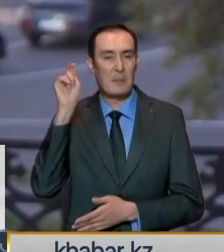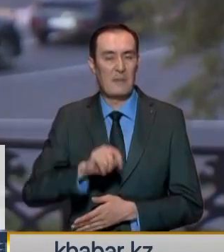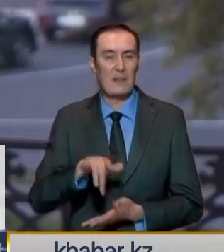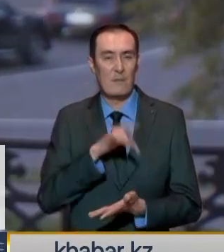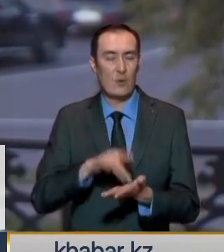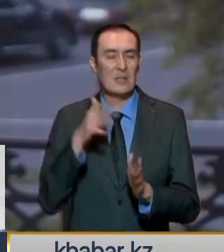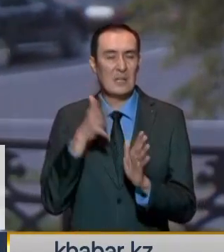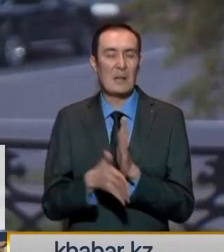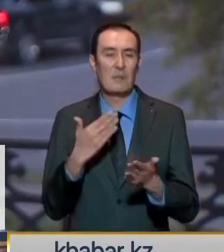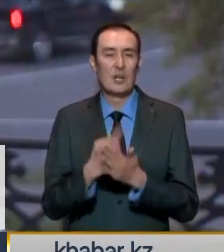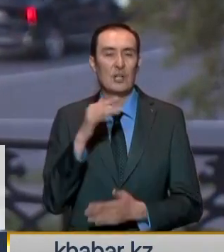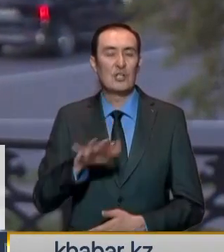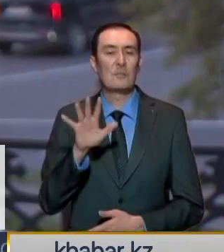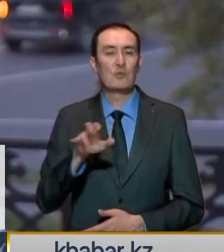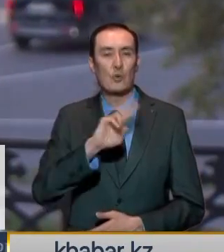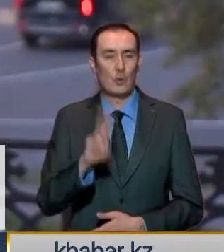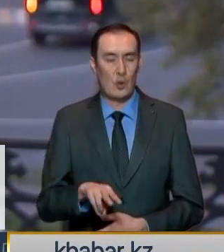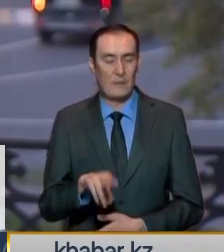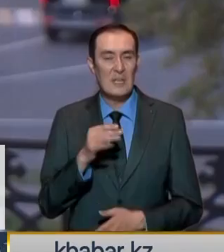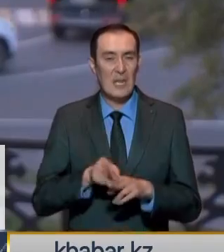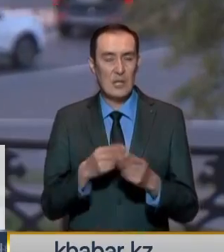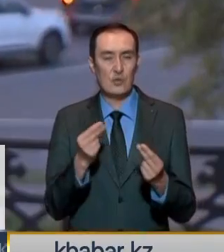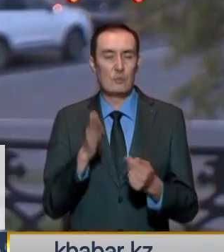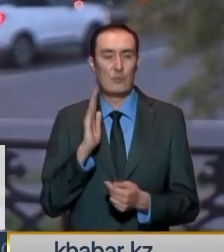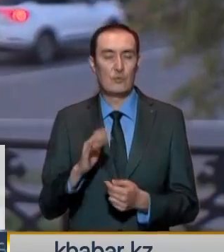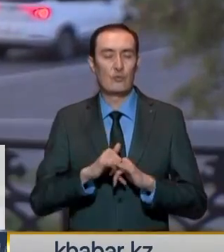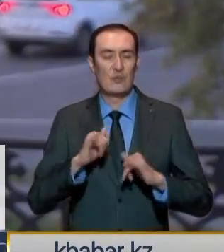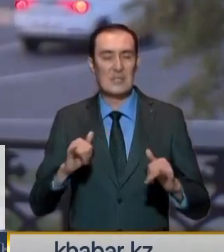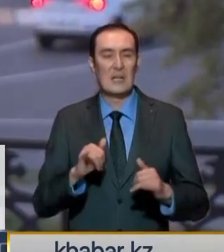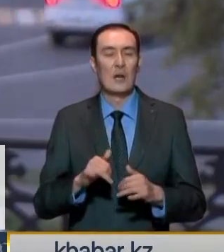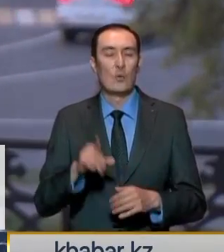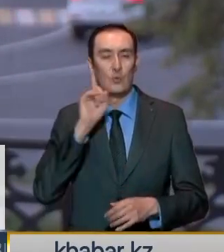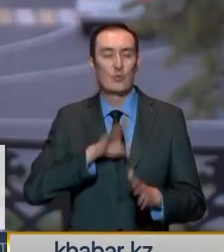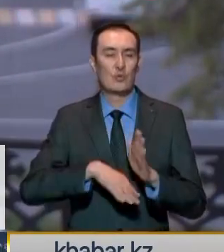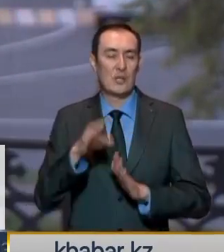Алматы тратят порядка 1500 долларов. И эти суммы будут расти с развитием